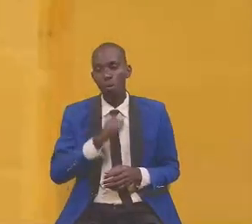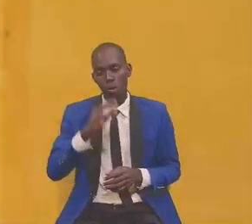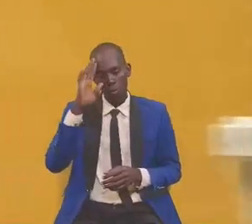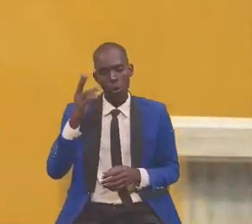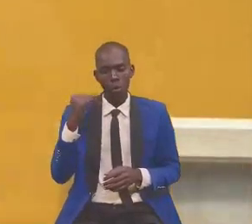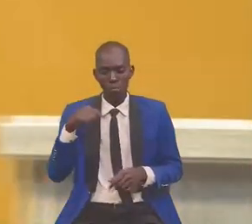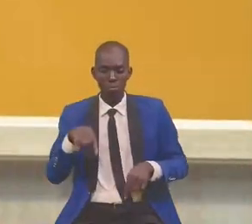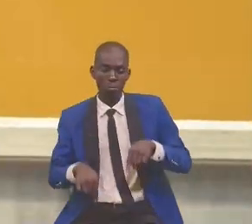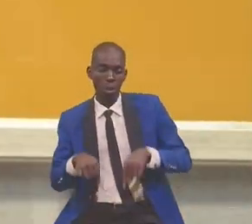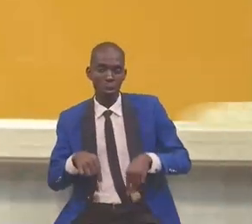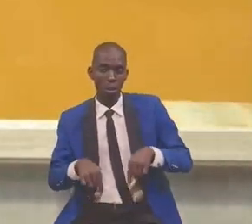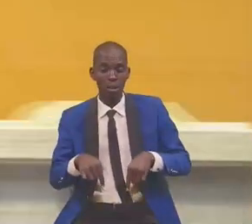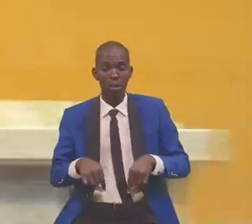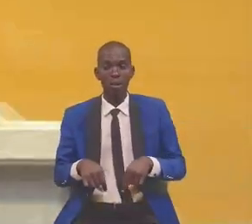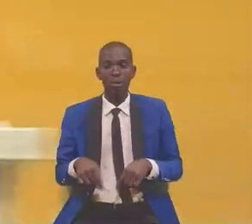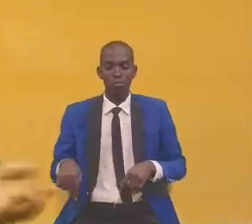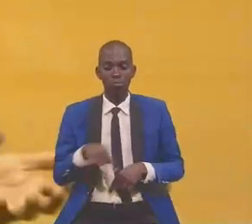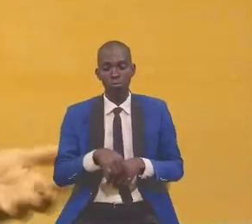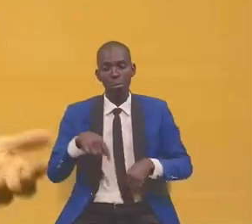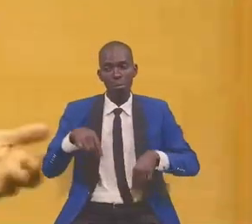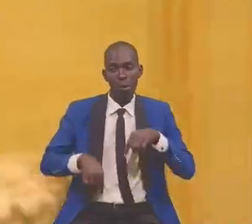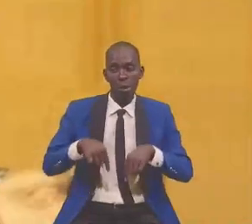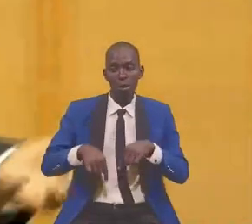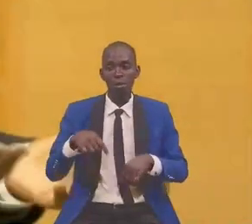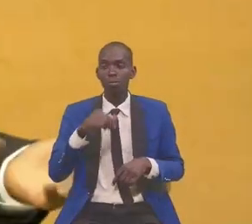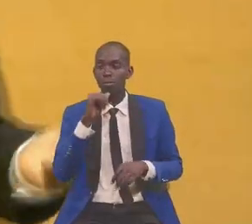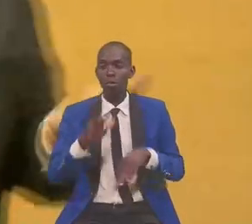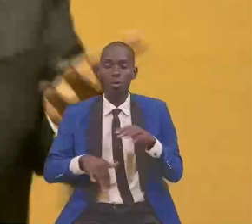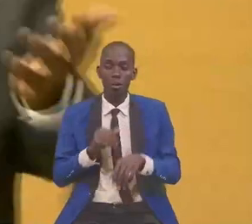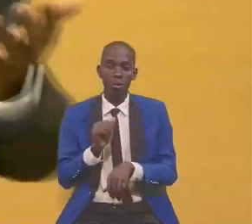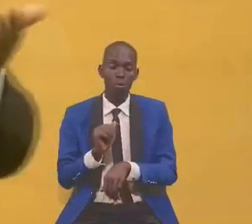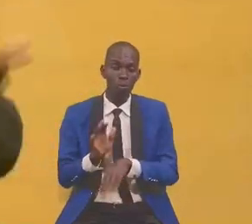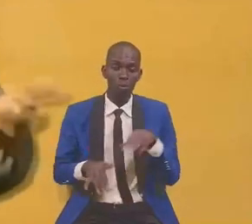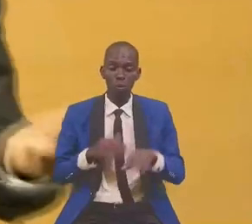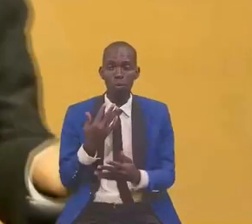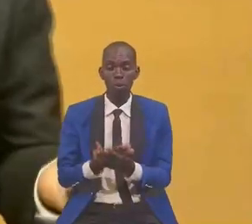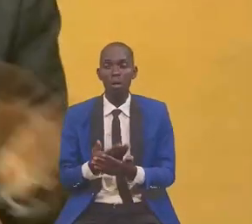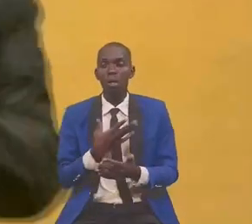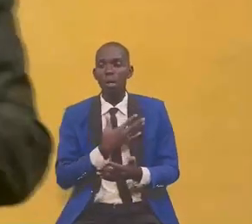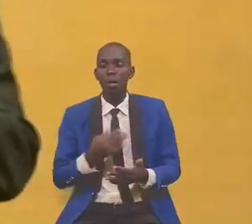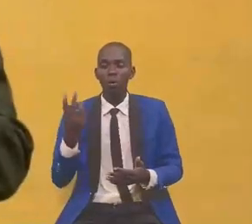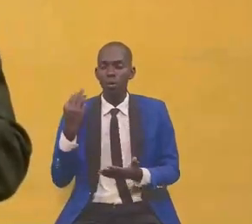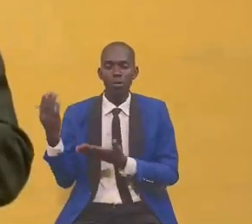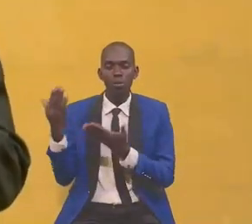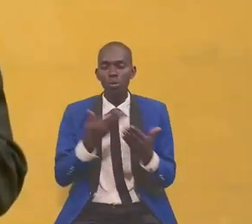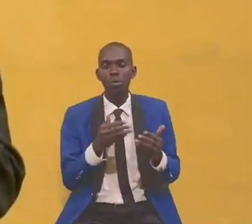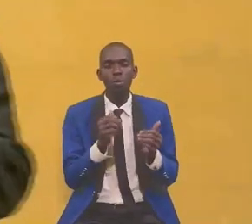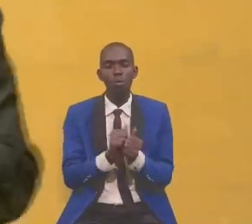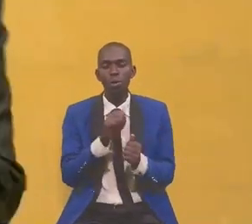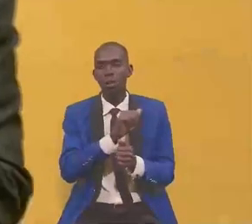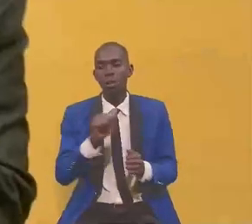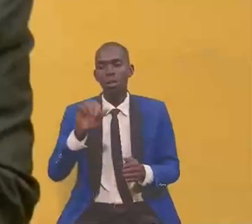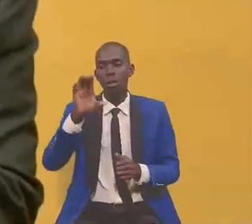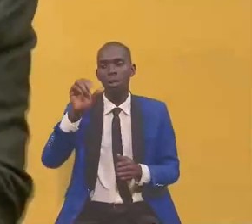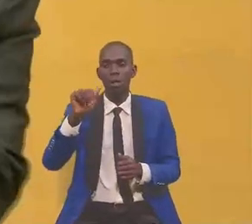Et on l'avait amené dans un taxi à Bagada un jeudi. Et on était derrière